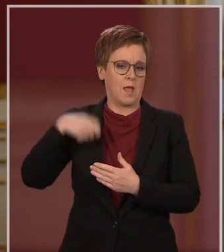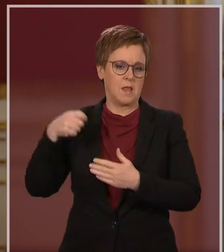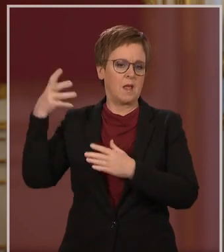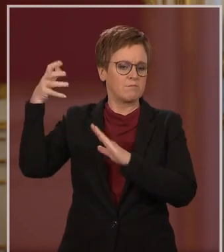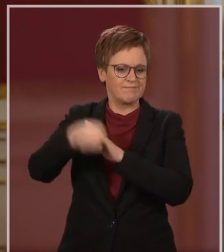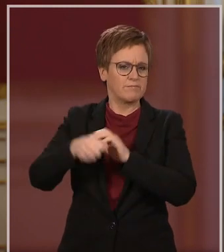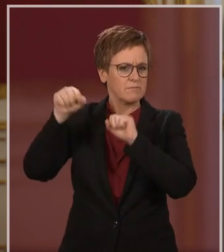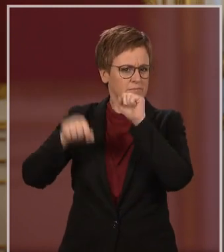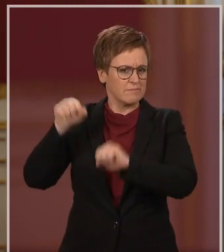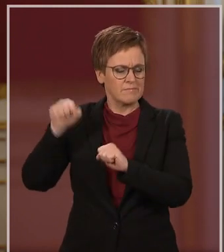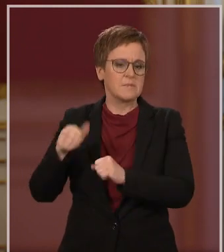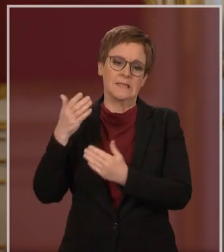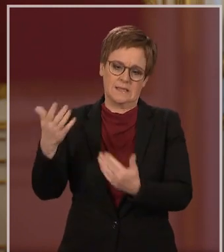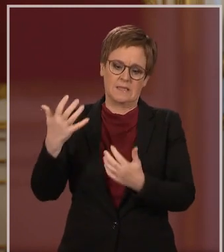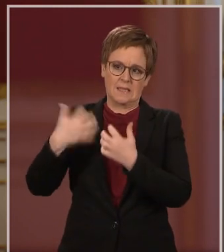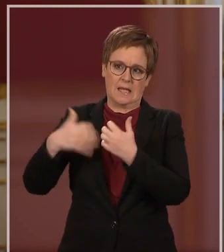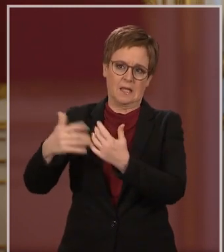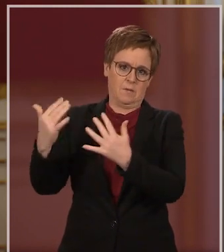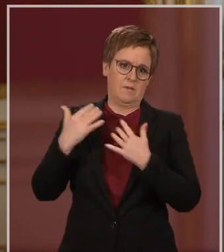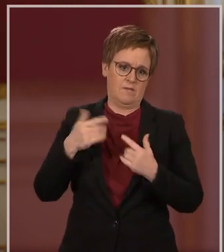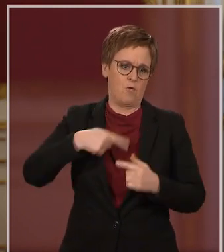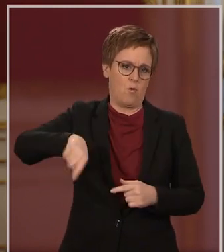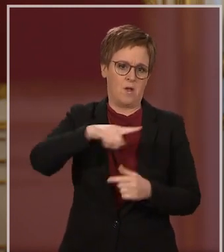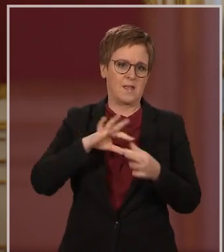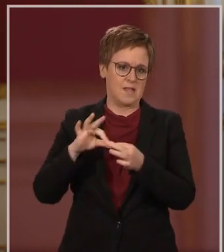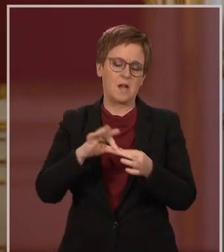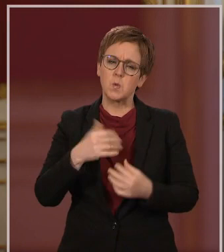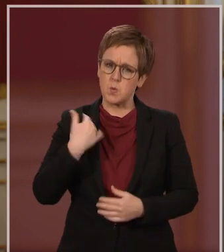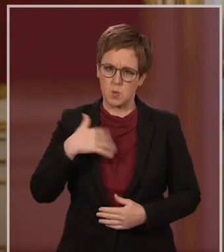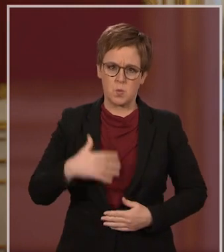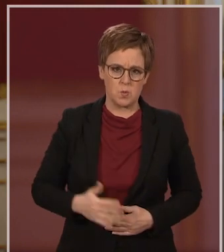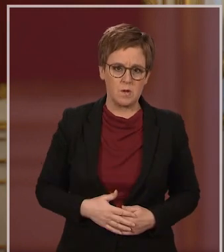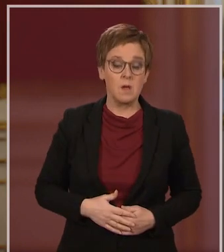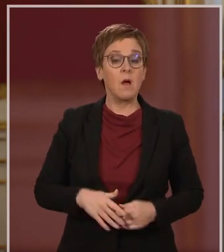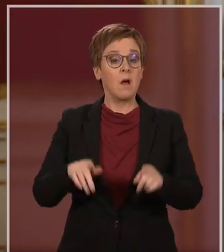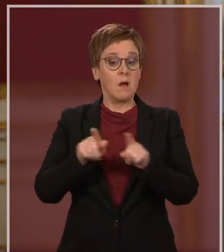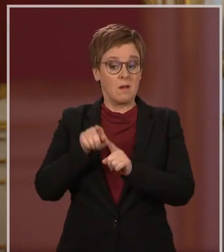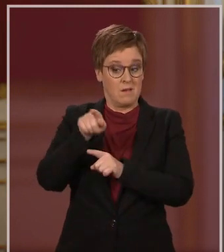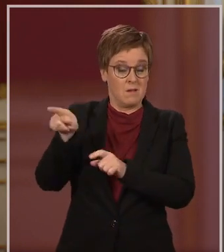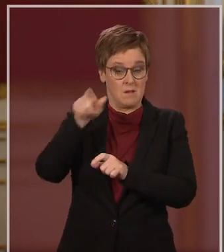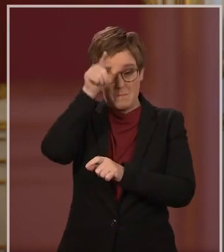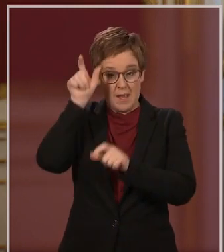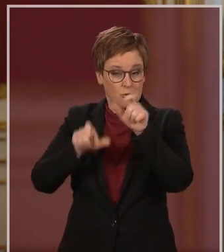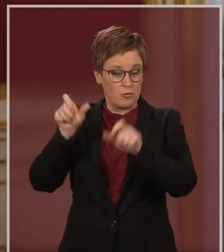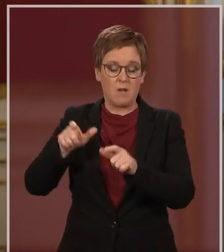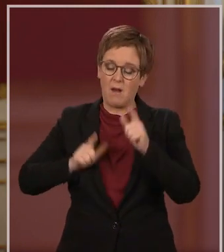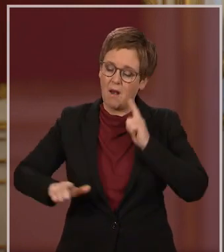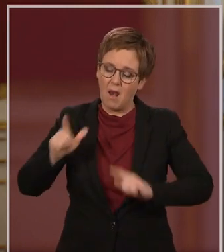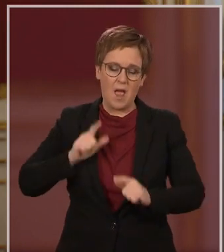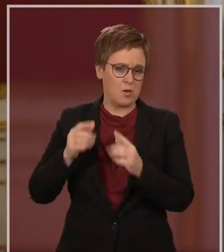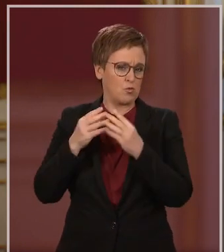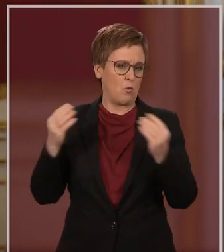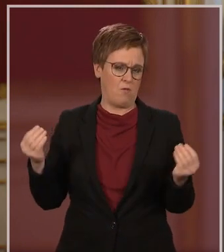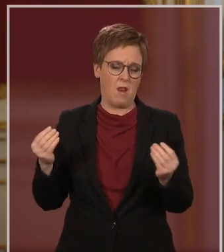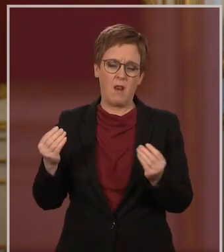Ukraine ist eine Herausforderung für unsere Gesellschaft. Ganz abgesehen von dem menschlichen Leid, das durch